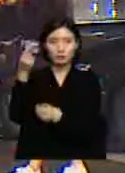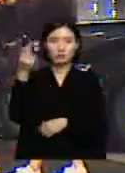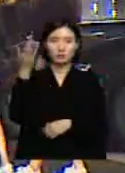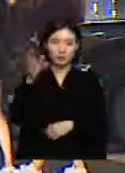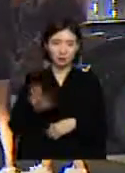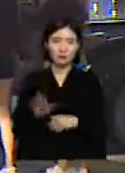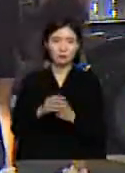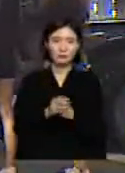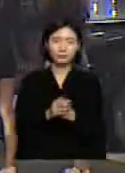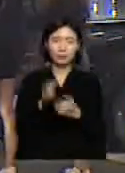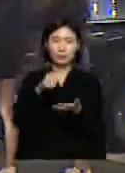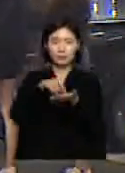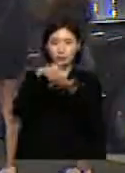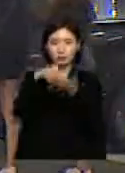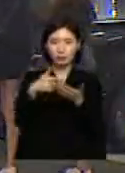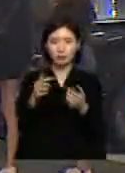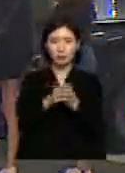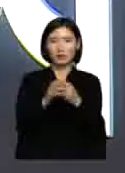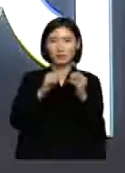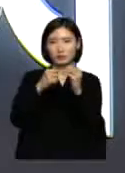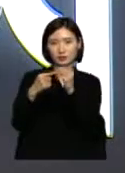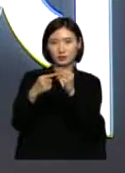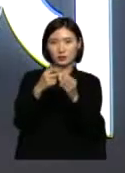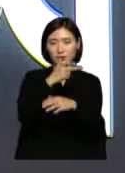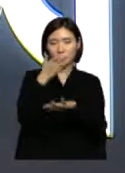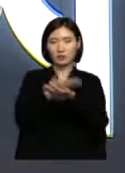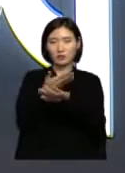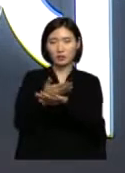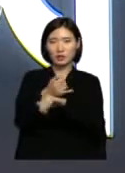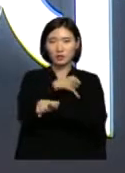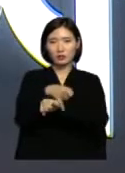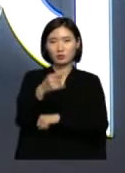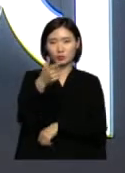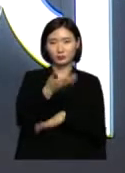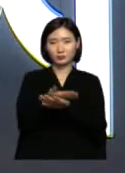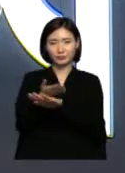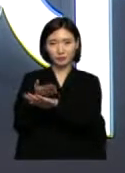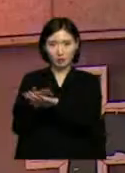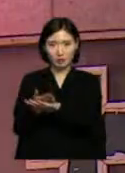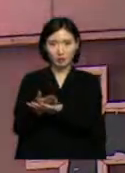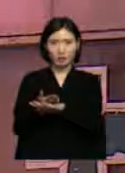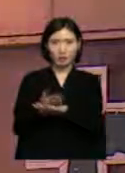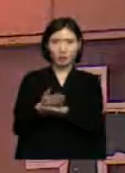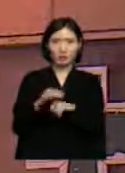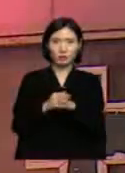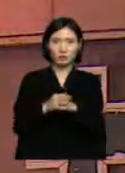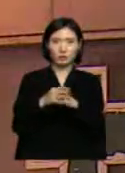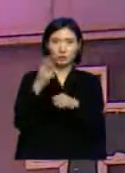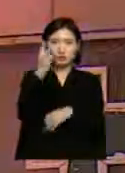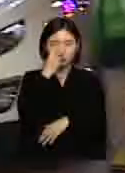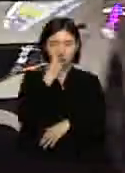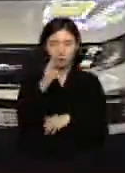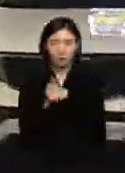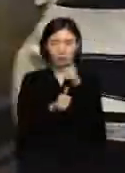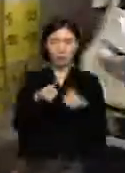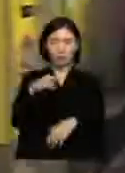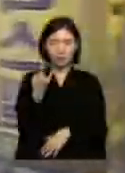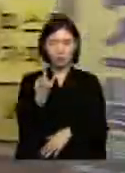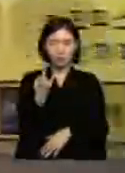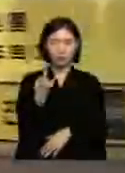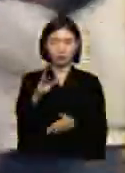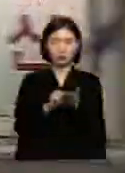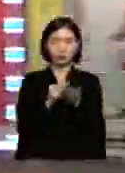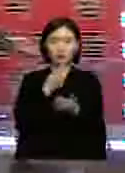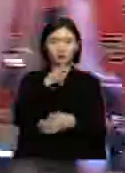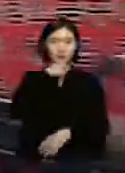이에 대해 광진구는 글자 크기가 다른 등 디자인이 조금씩 다르고 디자인 심의위원회도 무리 없이 통과했다며